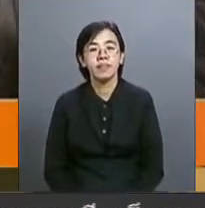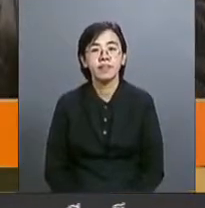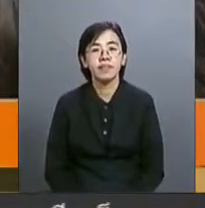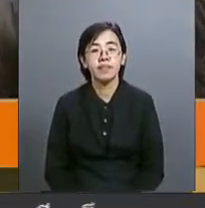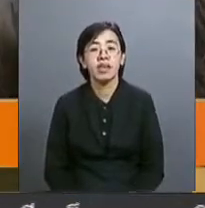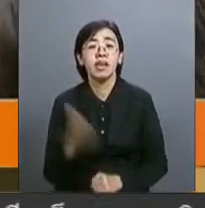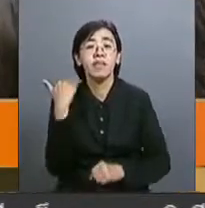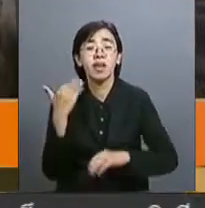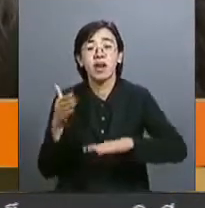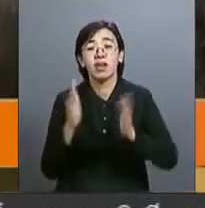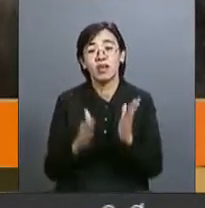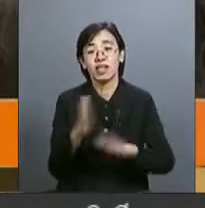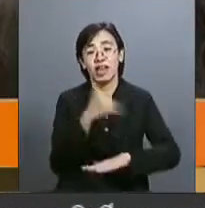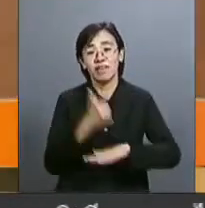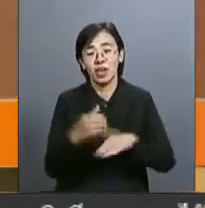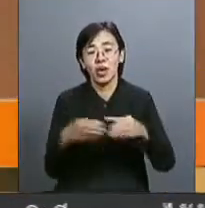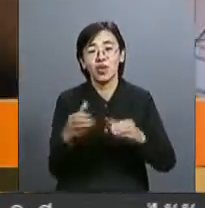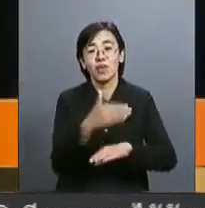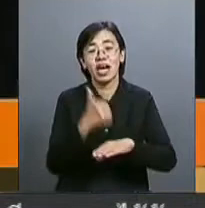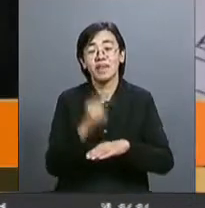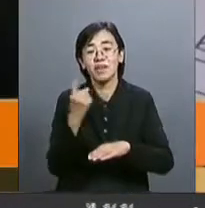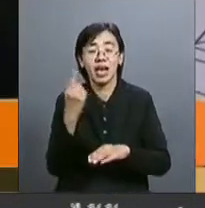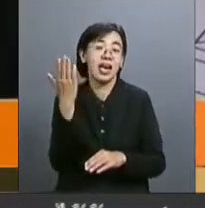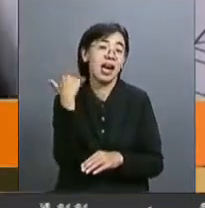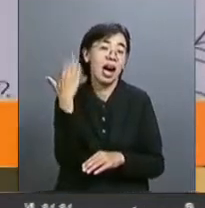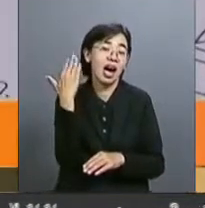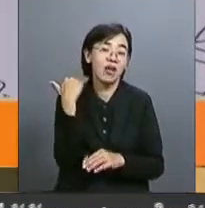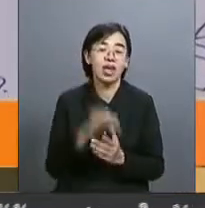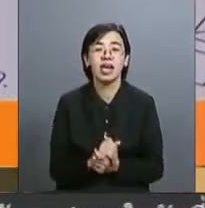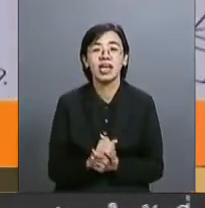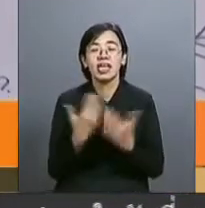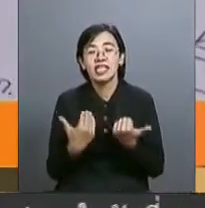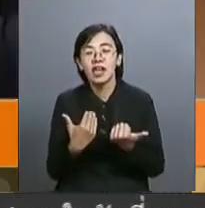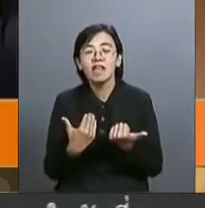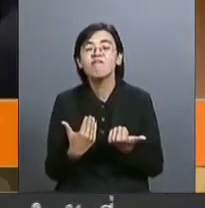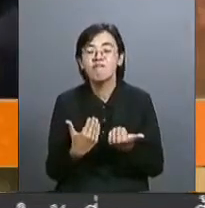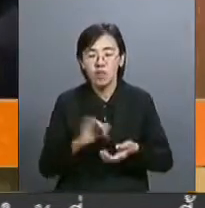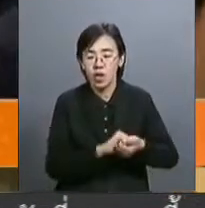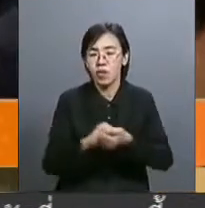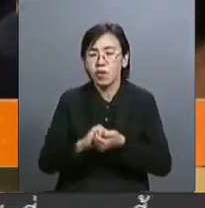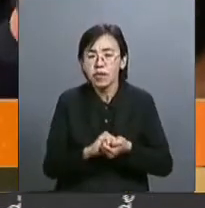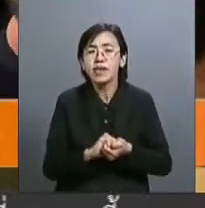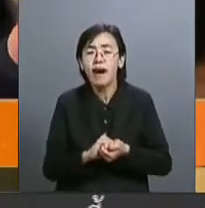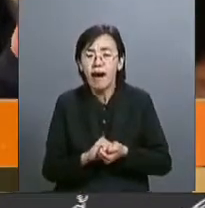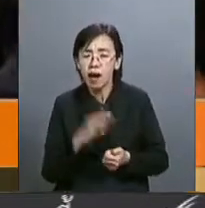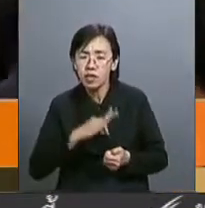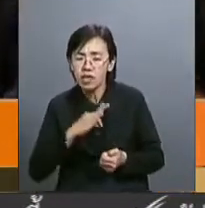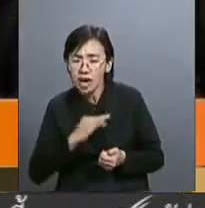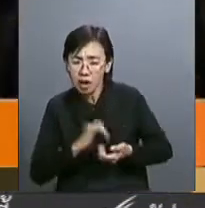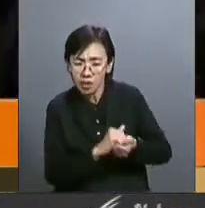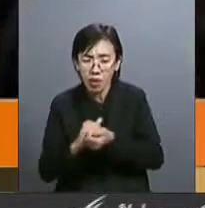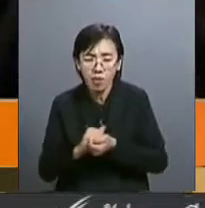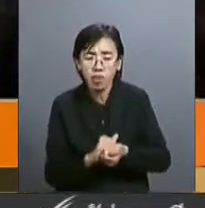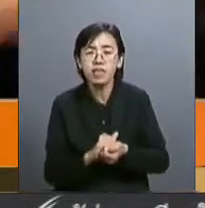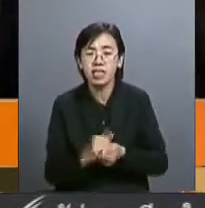ดีตนักการเมืองหรือกลุ่มพรรคการเมืองใหม่และเก่าแสดงท่าทีเป็นพันธมิตรทางการเมืองหรือเป็นไปในเชิงบวกกับพลเอกประยุท